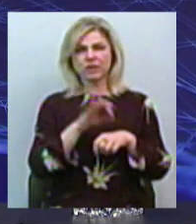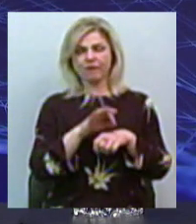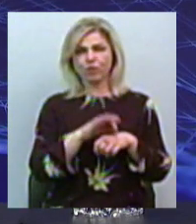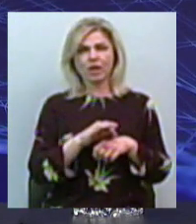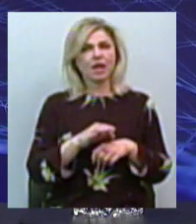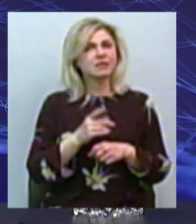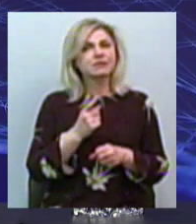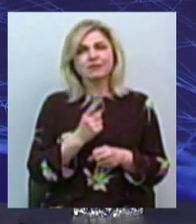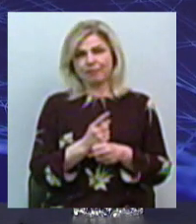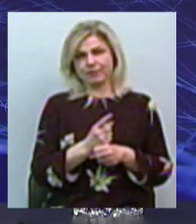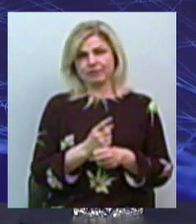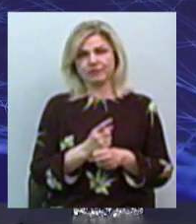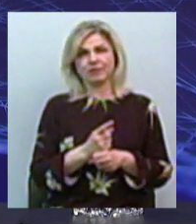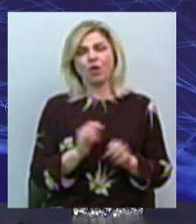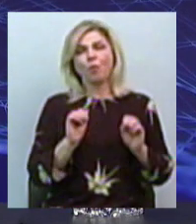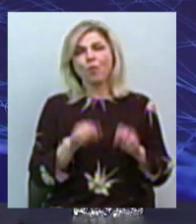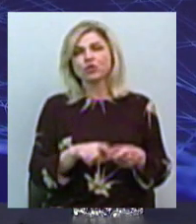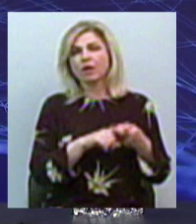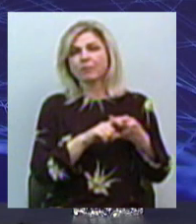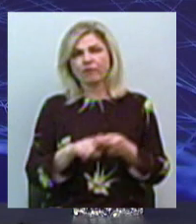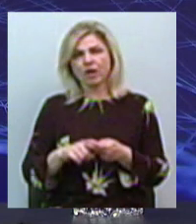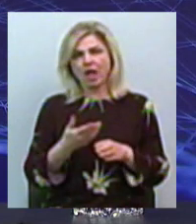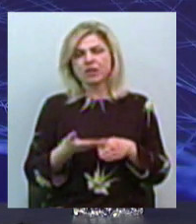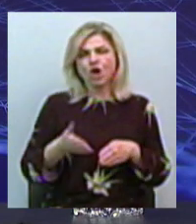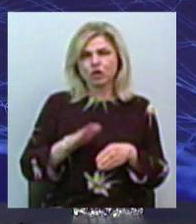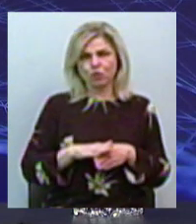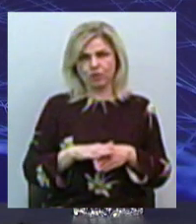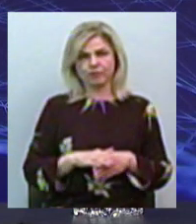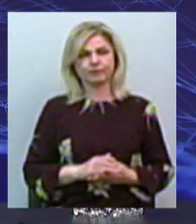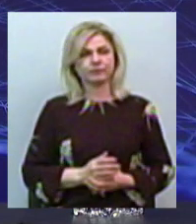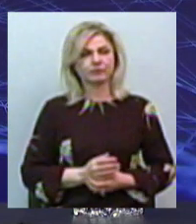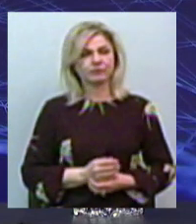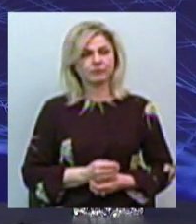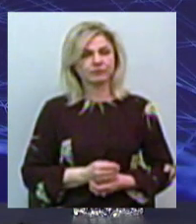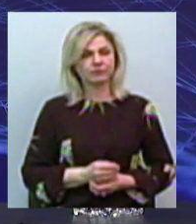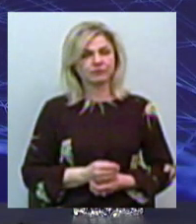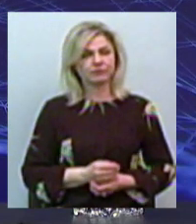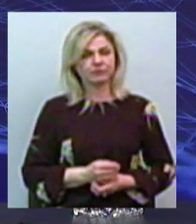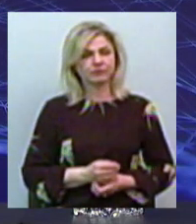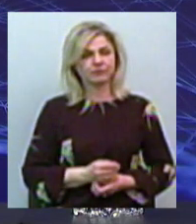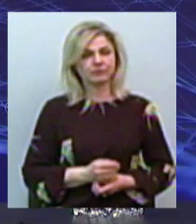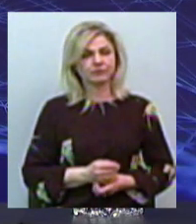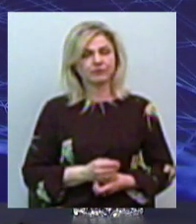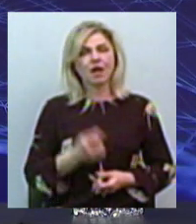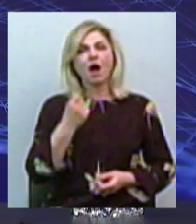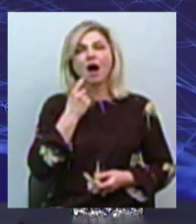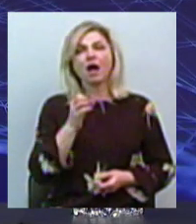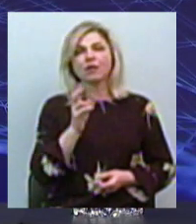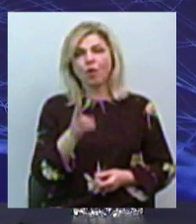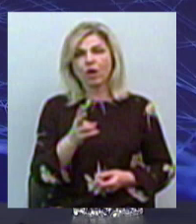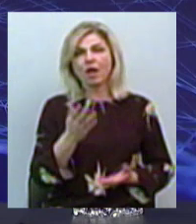рекомендується, це може привести до тяжких наслідків. Тому вживання Так, вживання алкоголю, якщо у